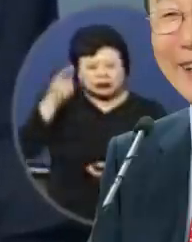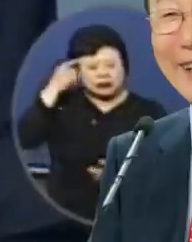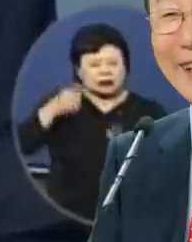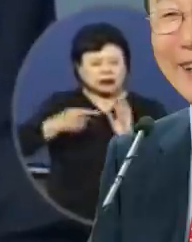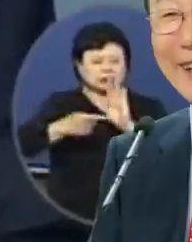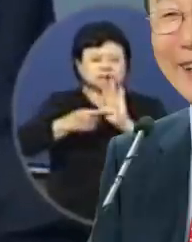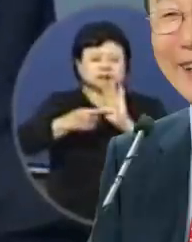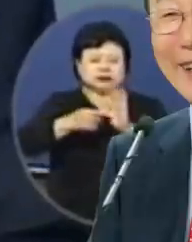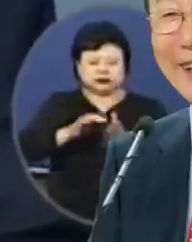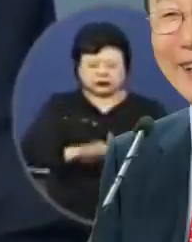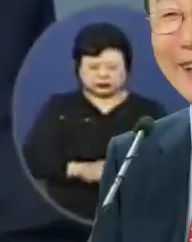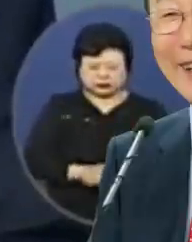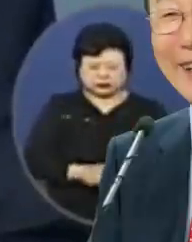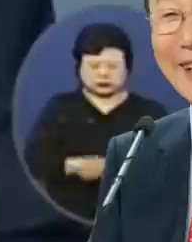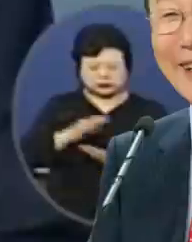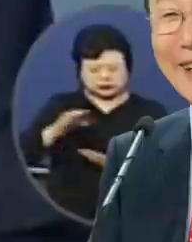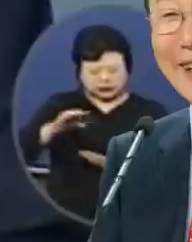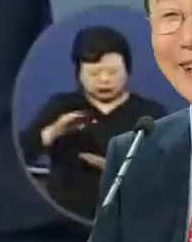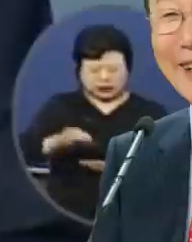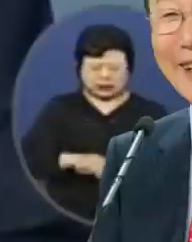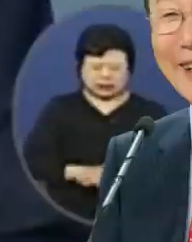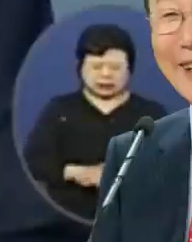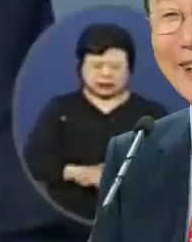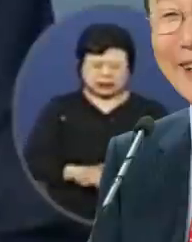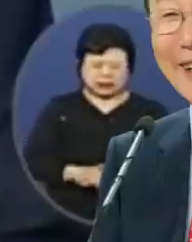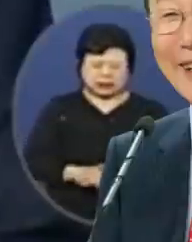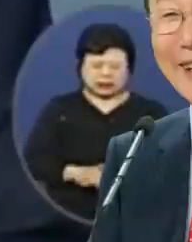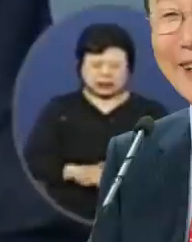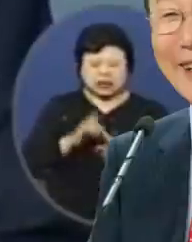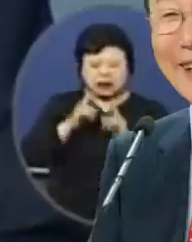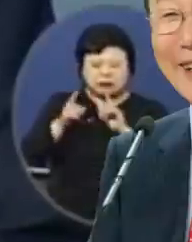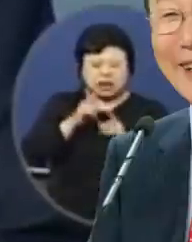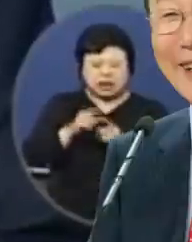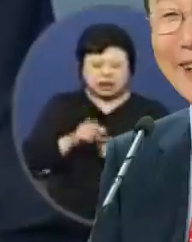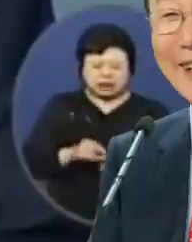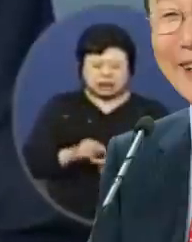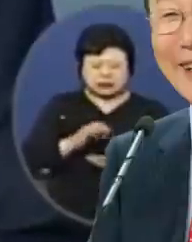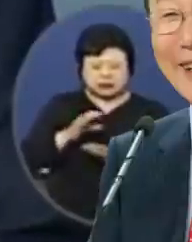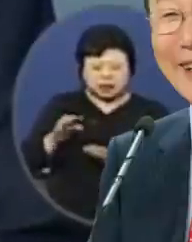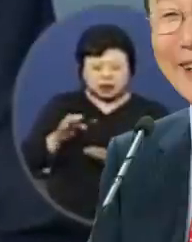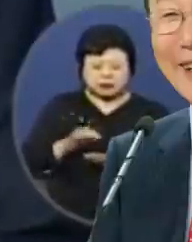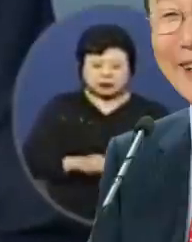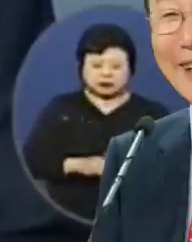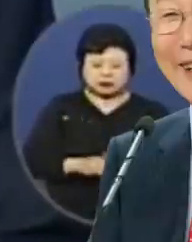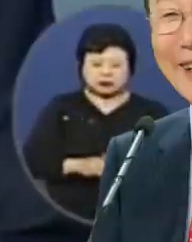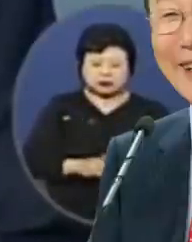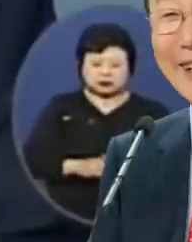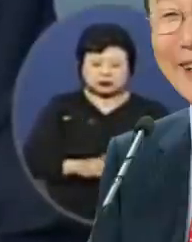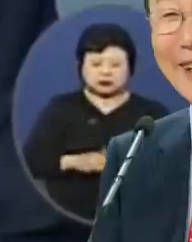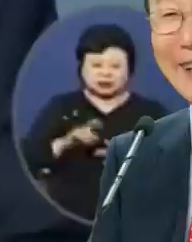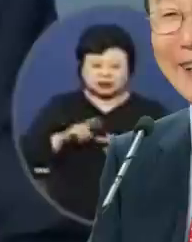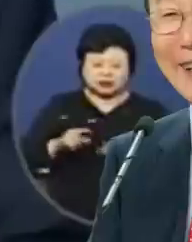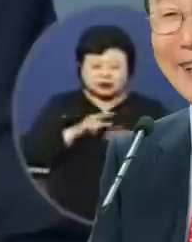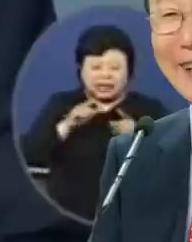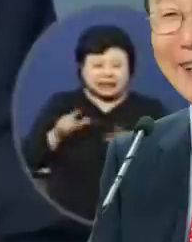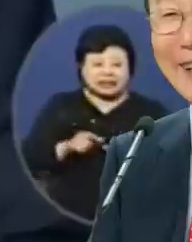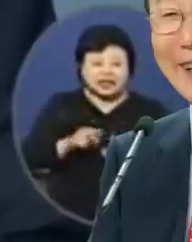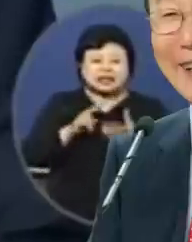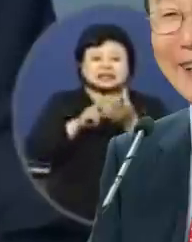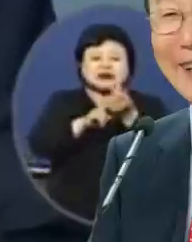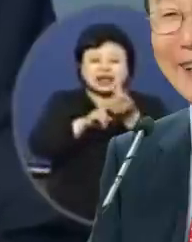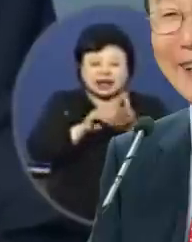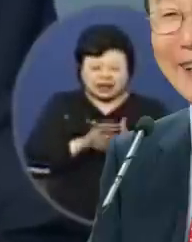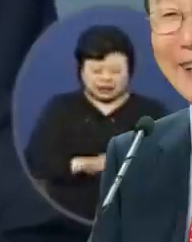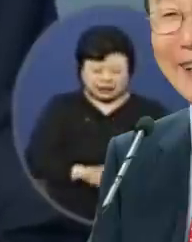것입니다. 이렇게 많은 부정적인 말을 듣고 말을 하면서도 그래도 이 정도 잘 살아가고 있는 것이 기적이라는 것입니다.